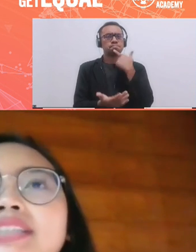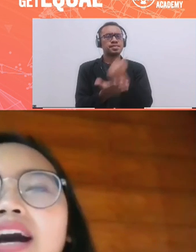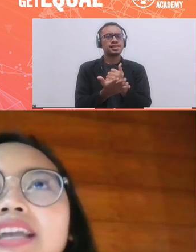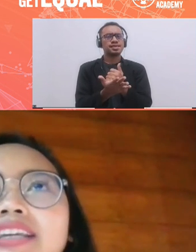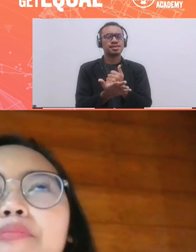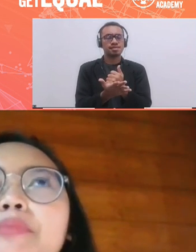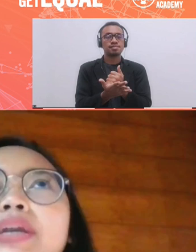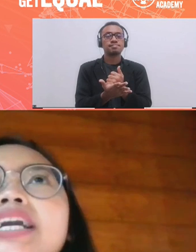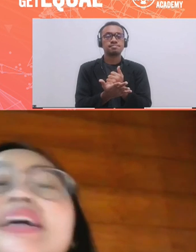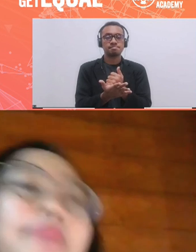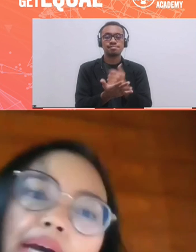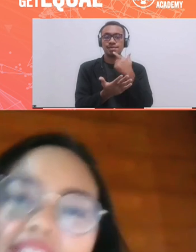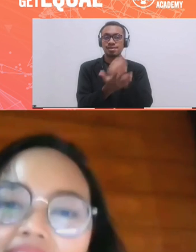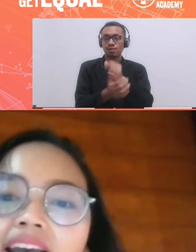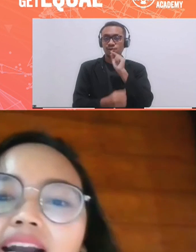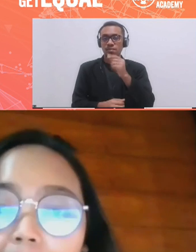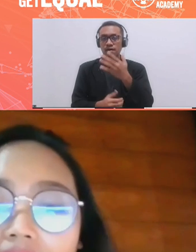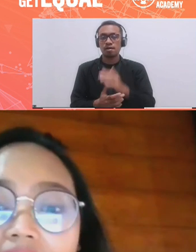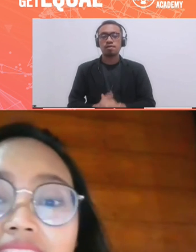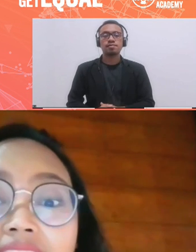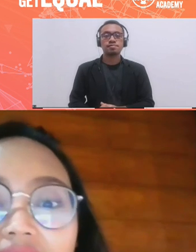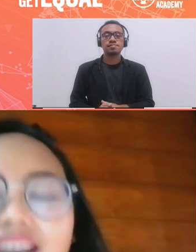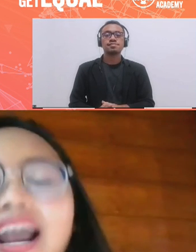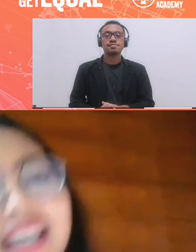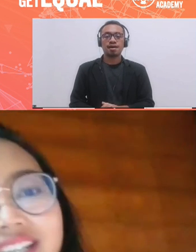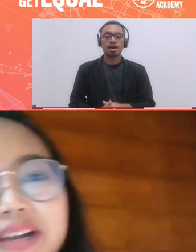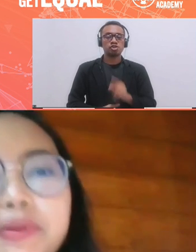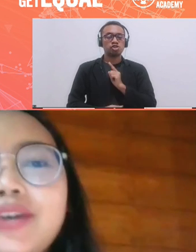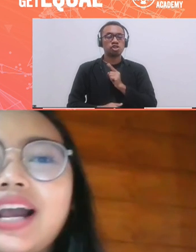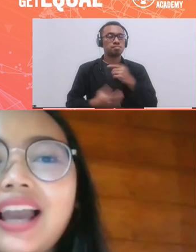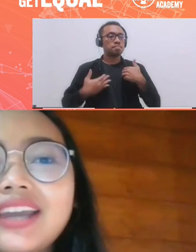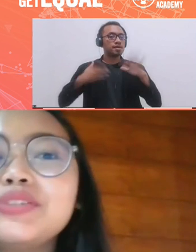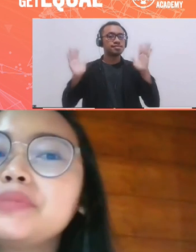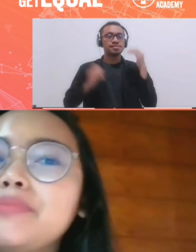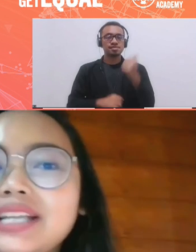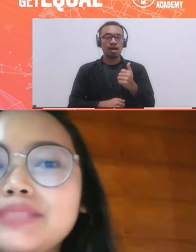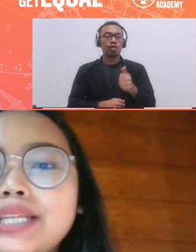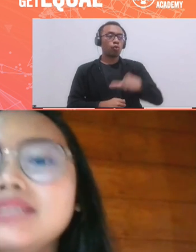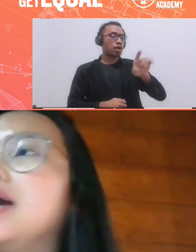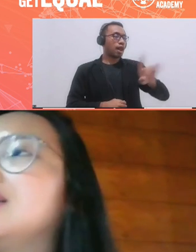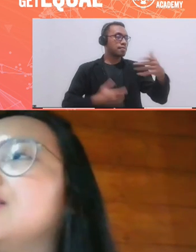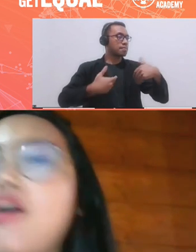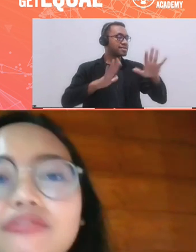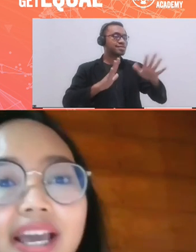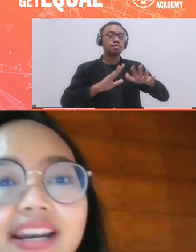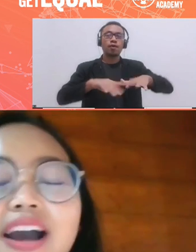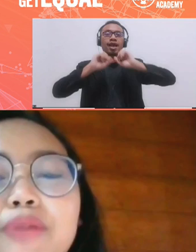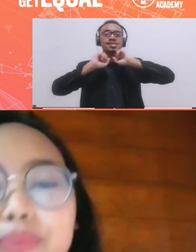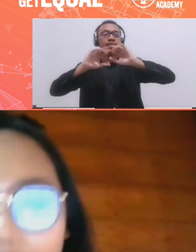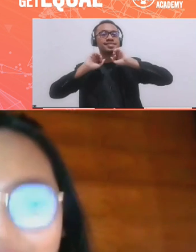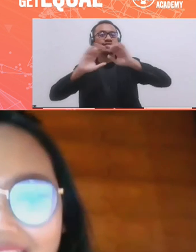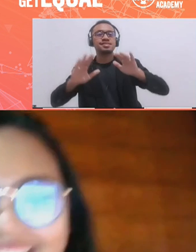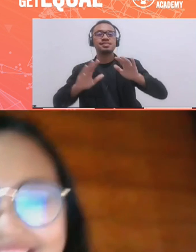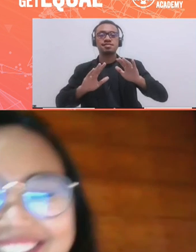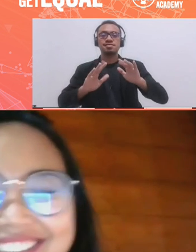kita bisa tadi ya memberikan kebebasan kepada diri sendiri dan akhirnya kepada orang lain untuk bisa berekspresi baik di ruang offline